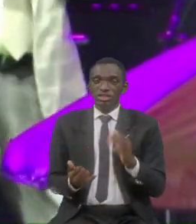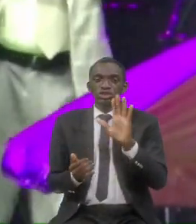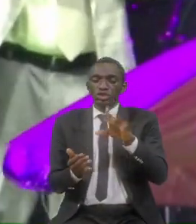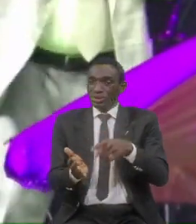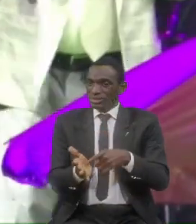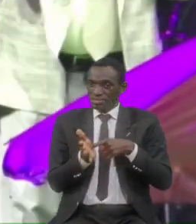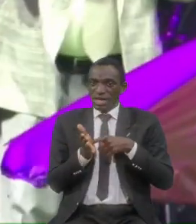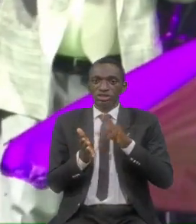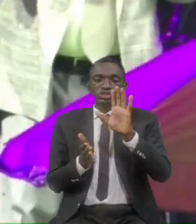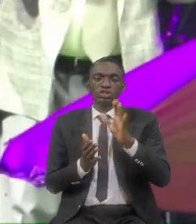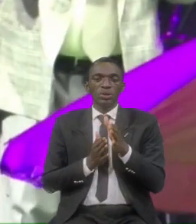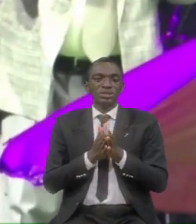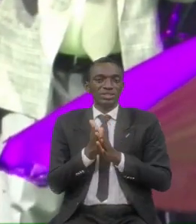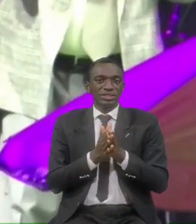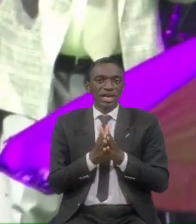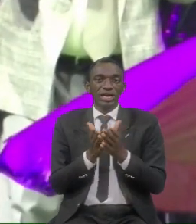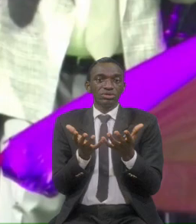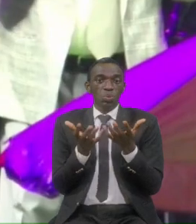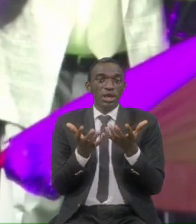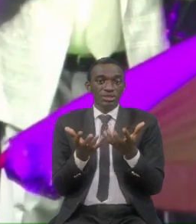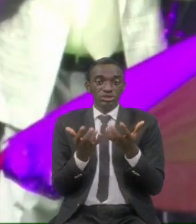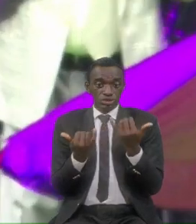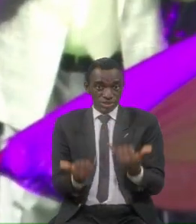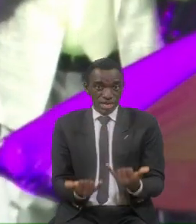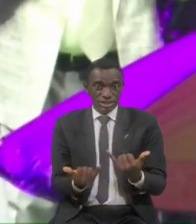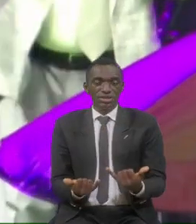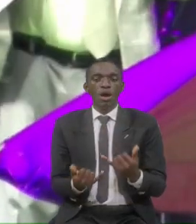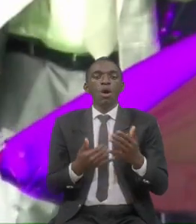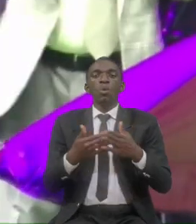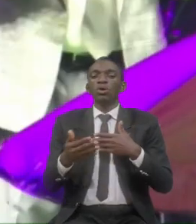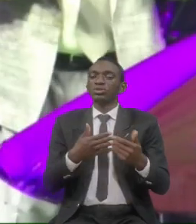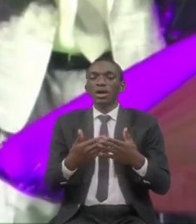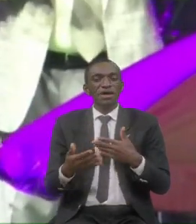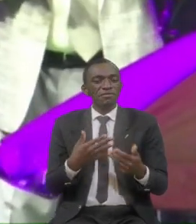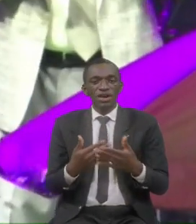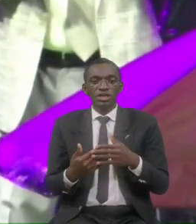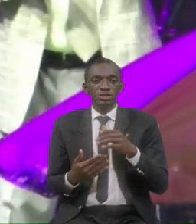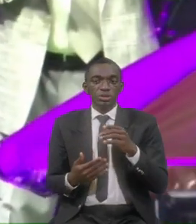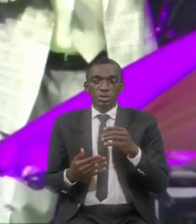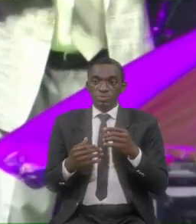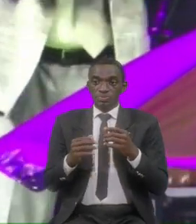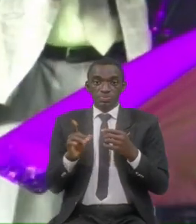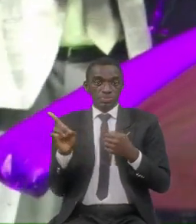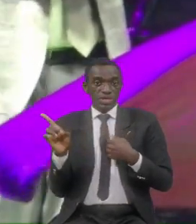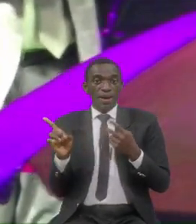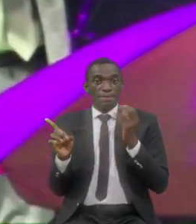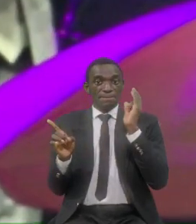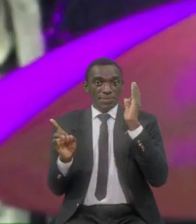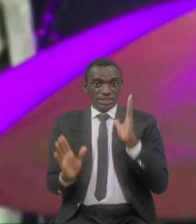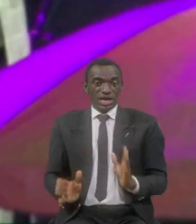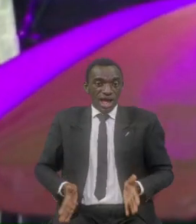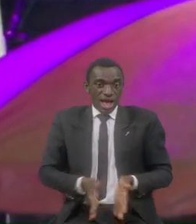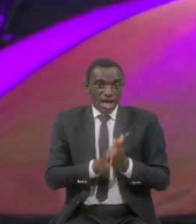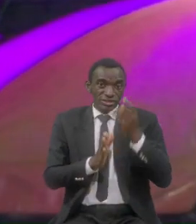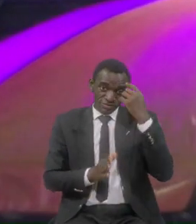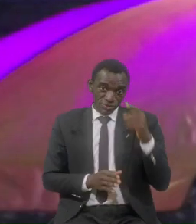imong pangandoy karong gabi. Whatsoever. Maskin unsa. I ask on your behalf. Akong pangayoon para whatsoever